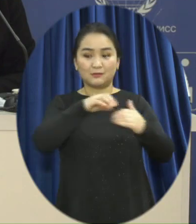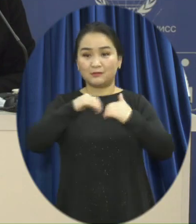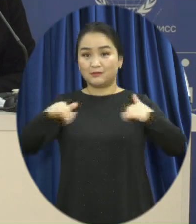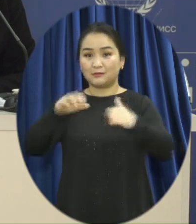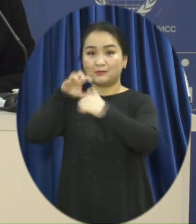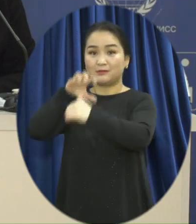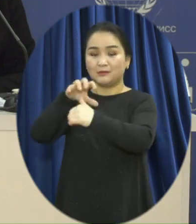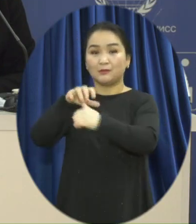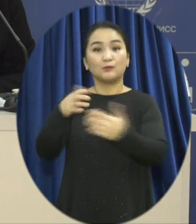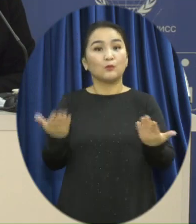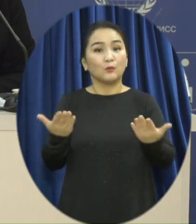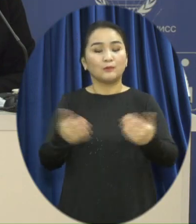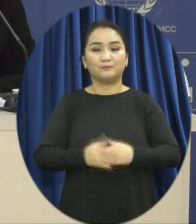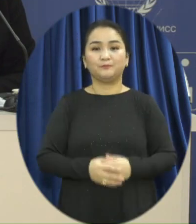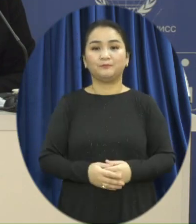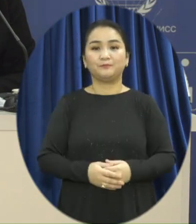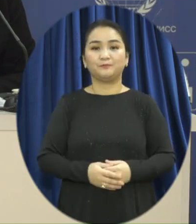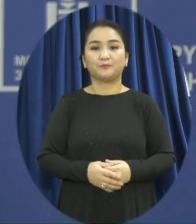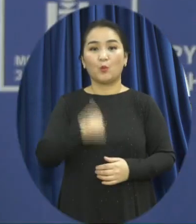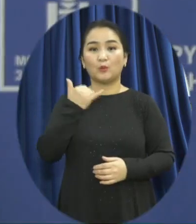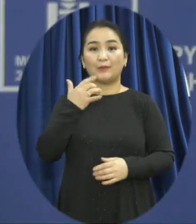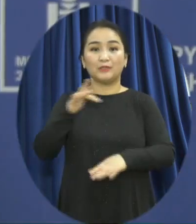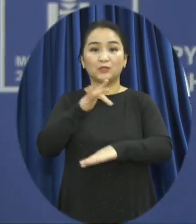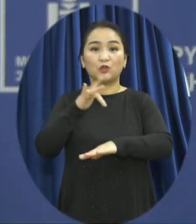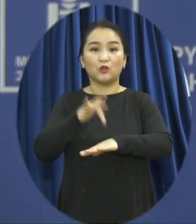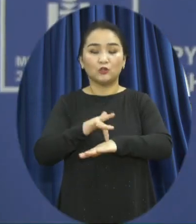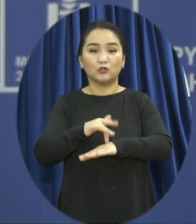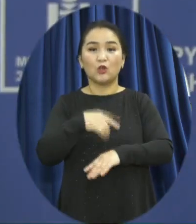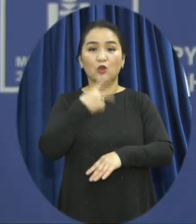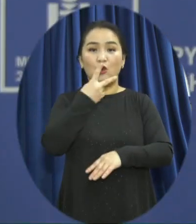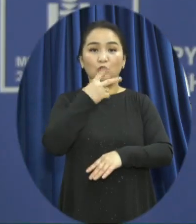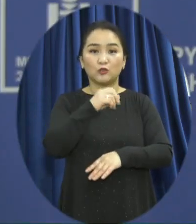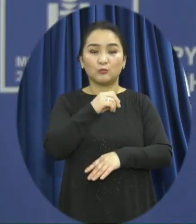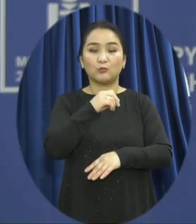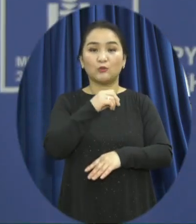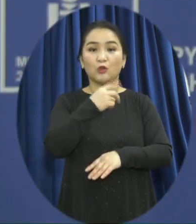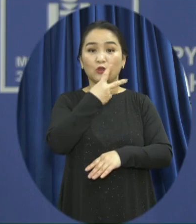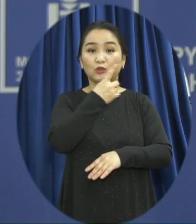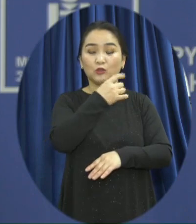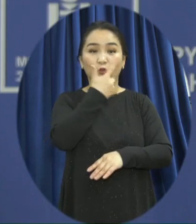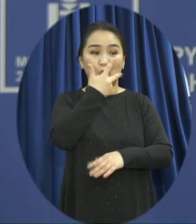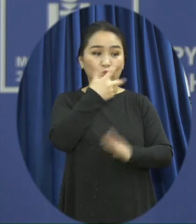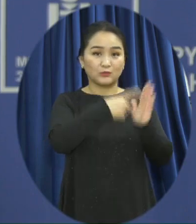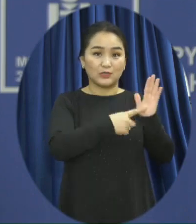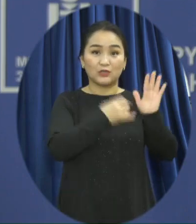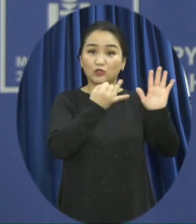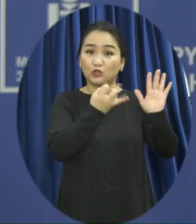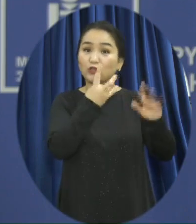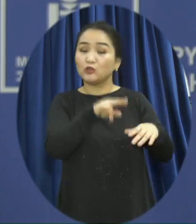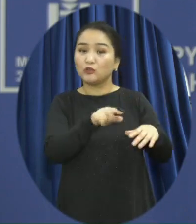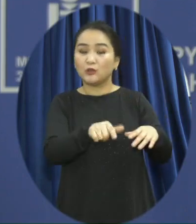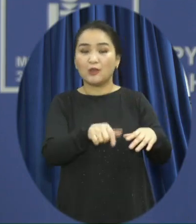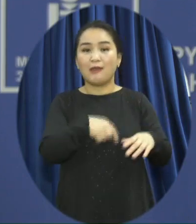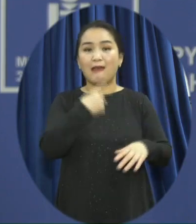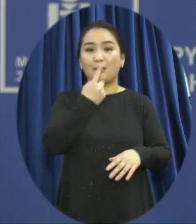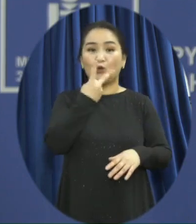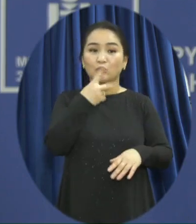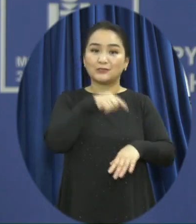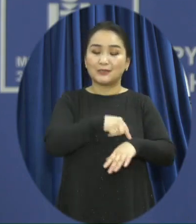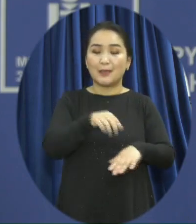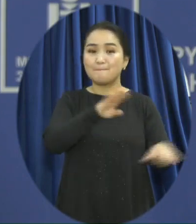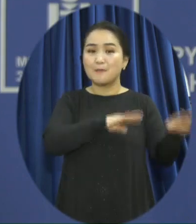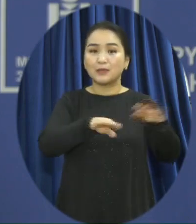байршлуудын танилцуулъя гэж бодж байна. Улаанбаатар хотод 2021 оны 3 дугаар сарын 7-ны өдрийн 12 цагийн